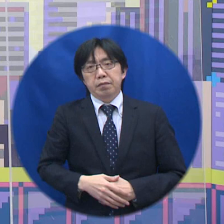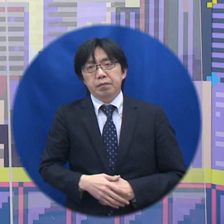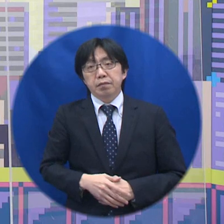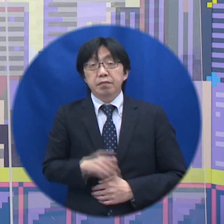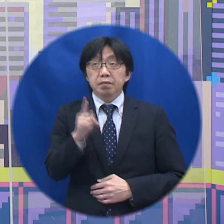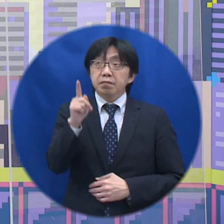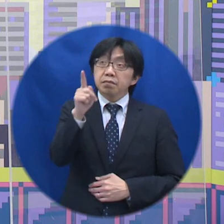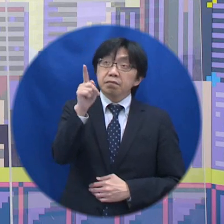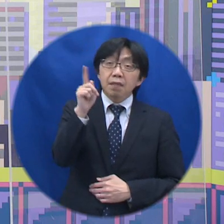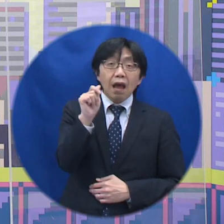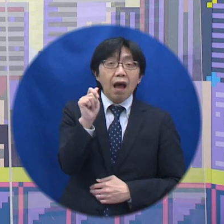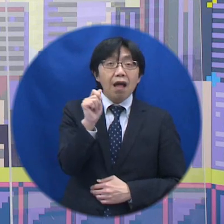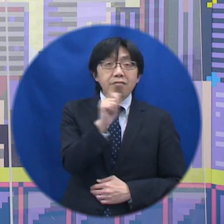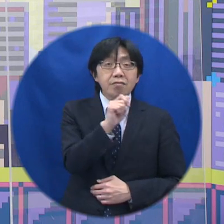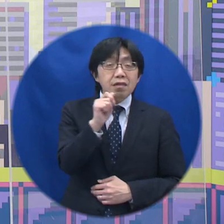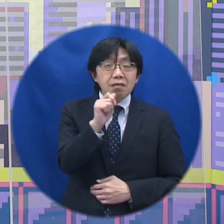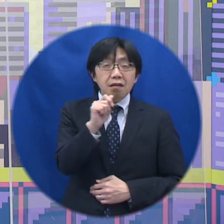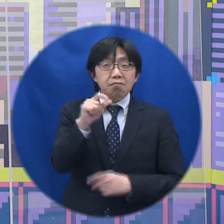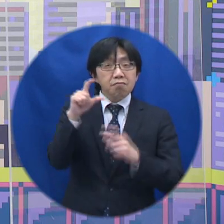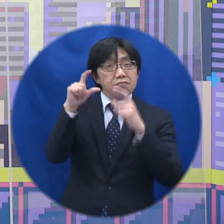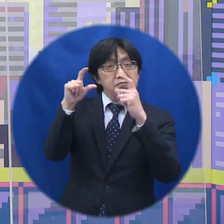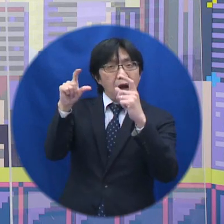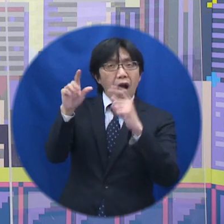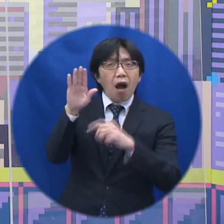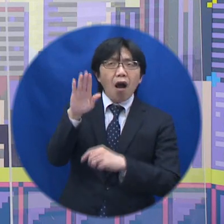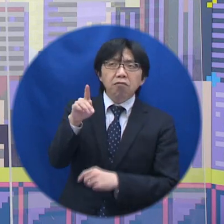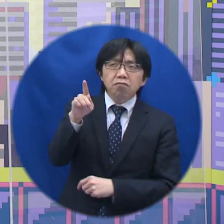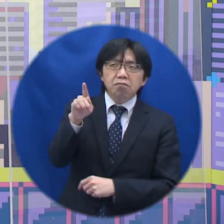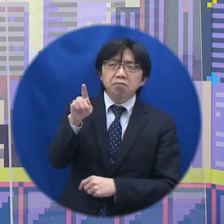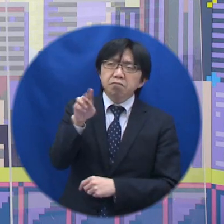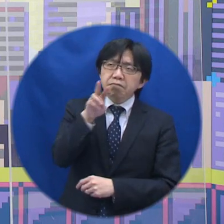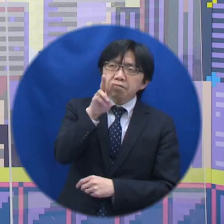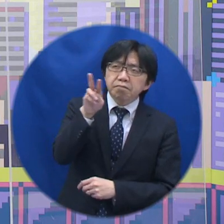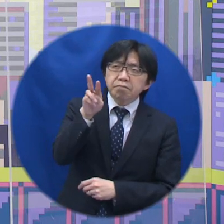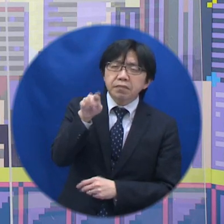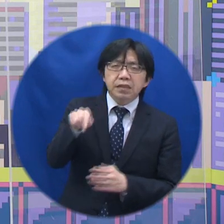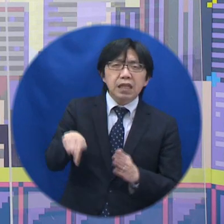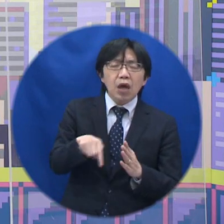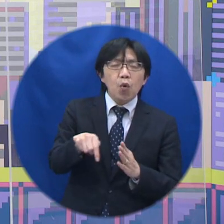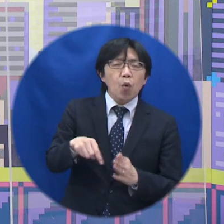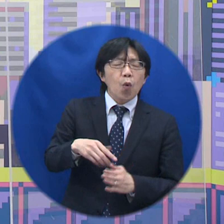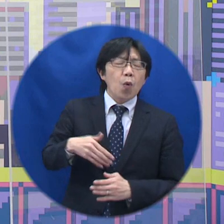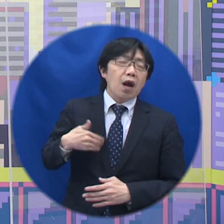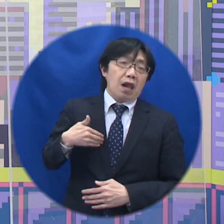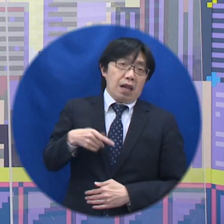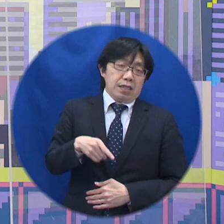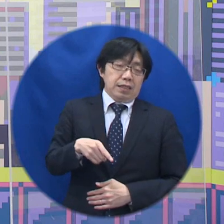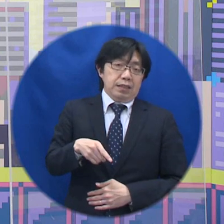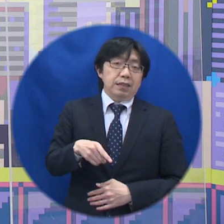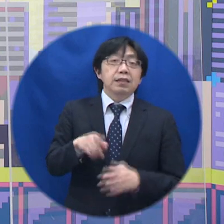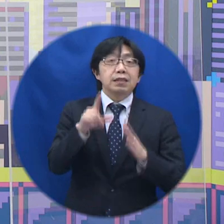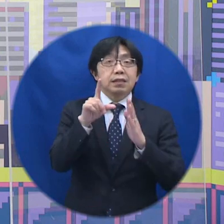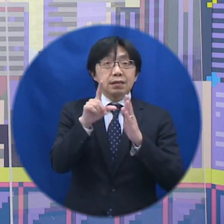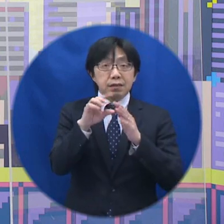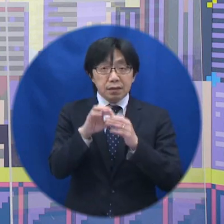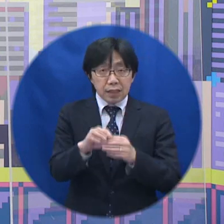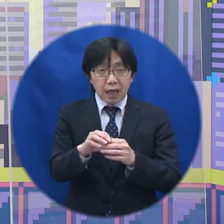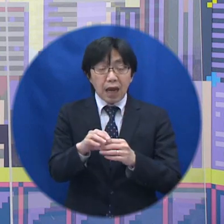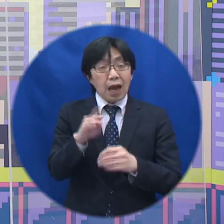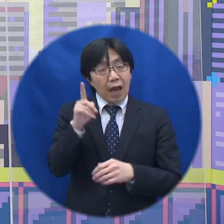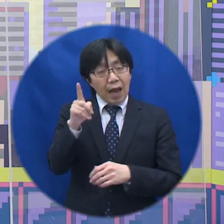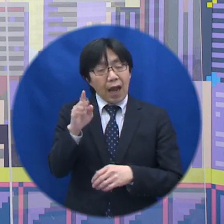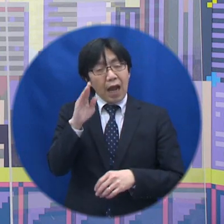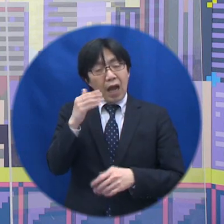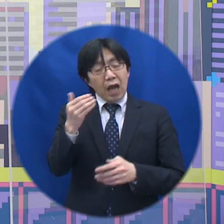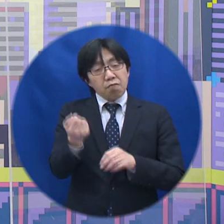ても内容を理解することが困難なため電車が来るまであと1時間かかるみた